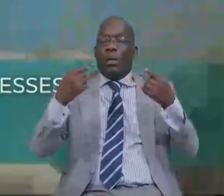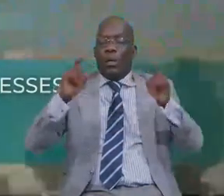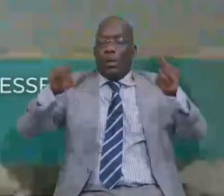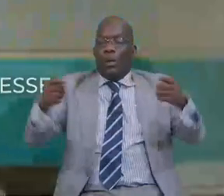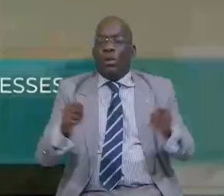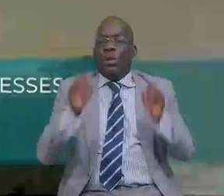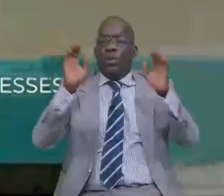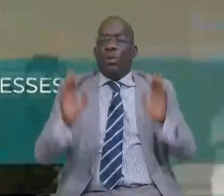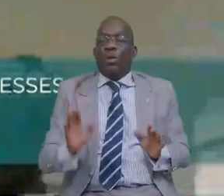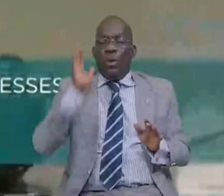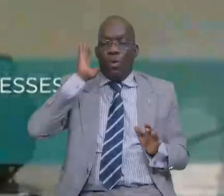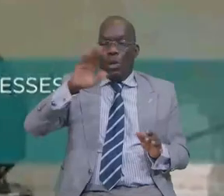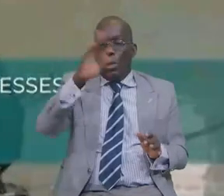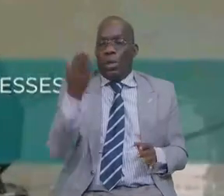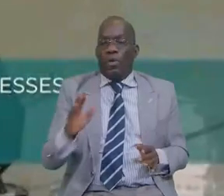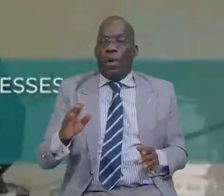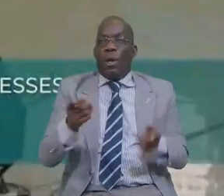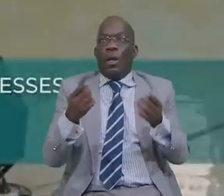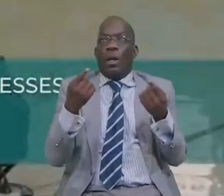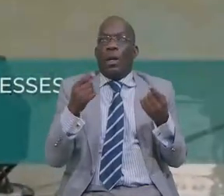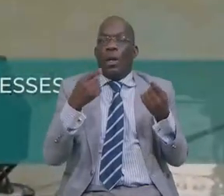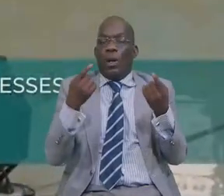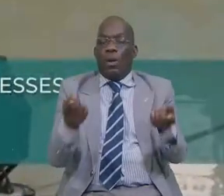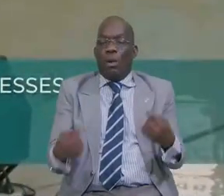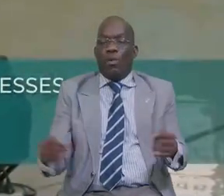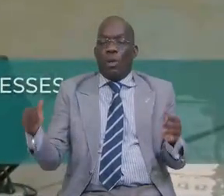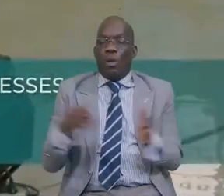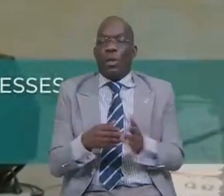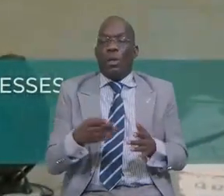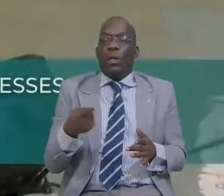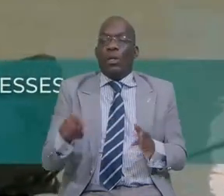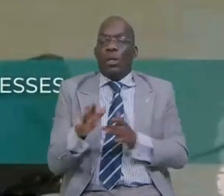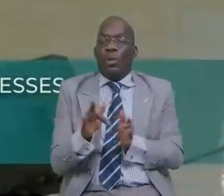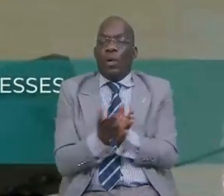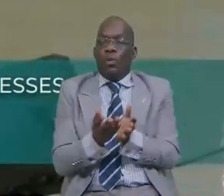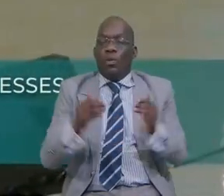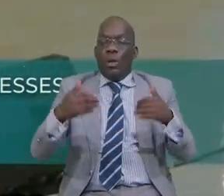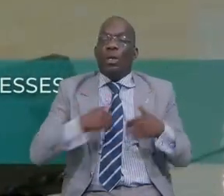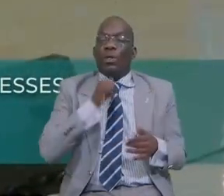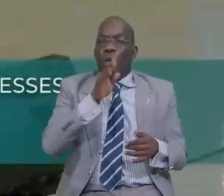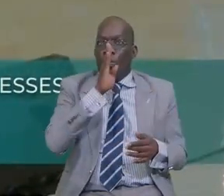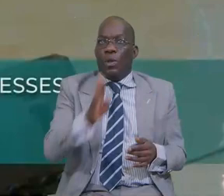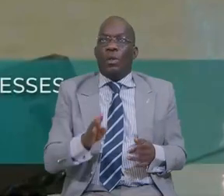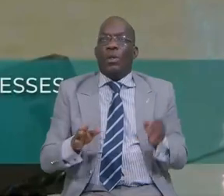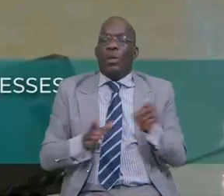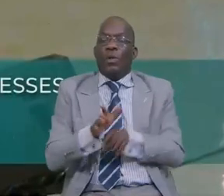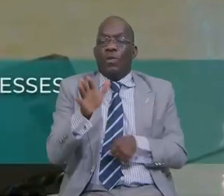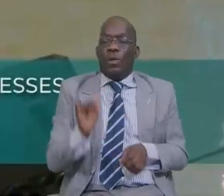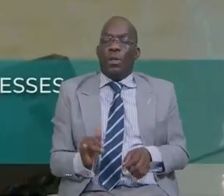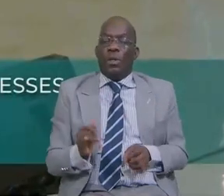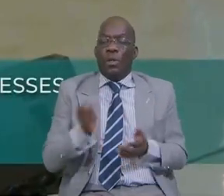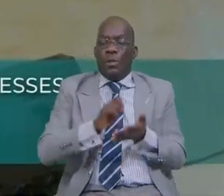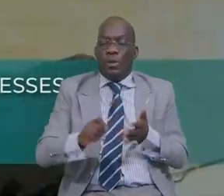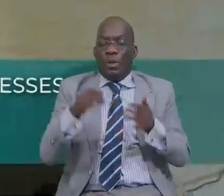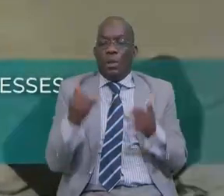jamais lieu. Oh, les miracles qui se produisaient avant parce que la Bible n'était pas écrite pleinement.